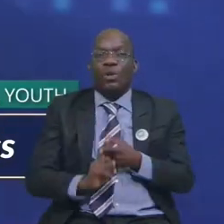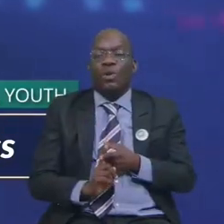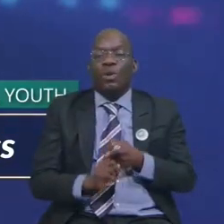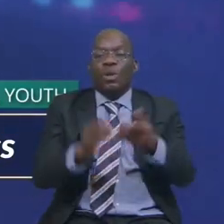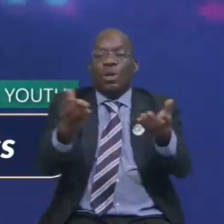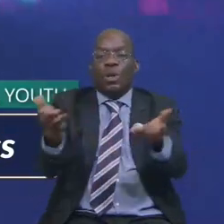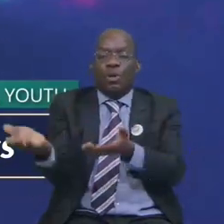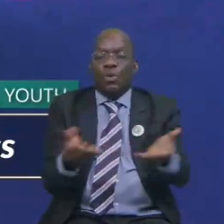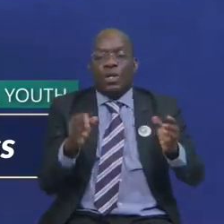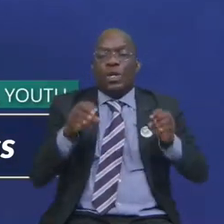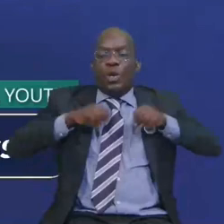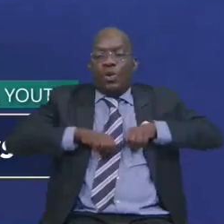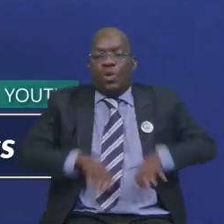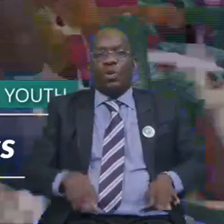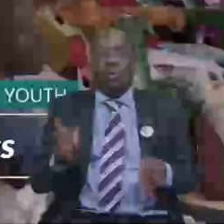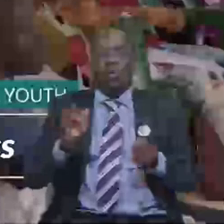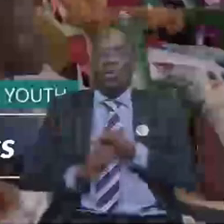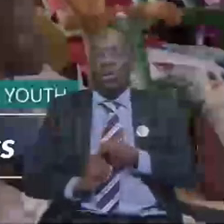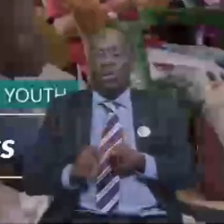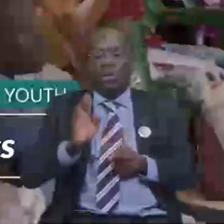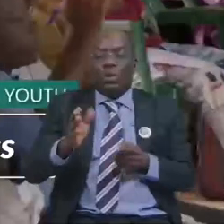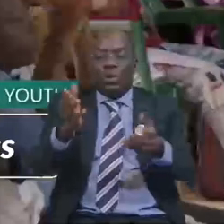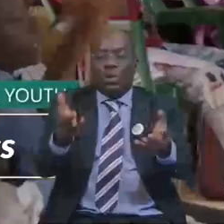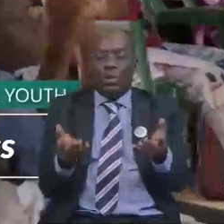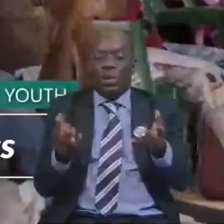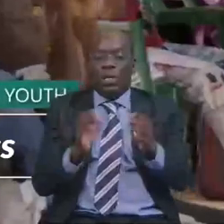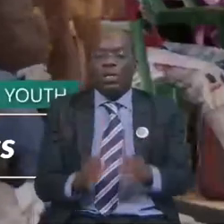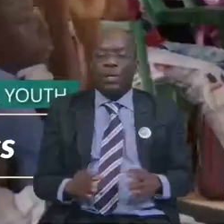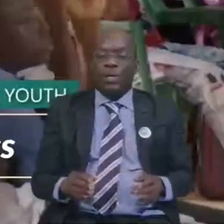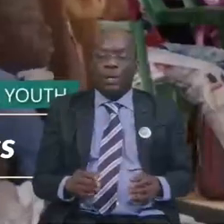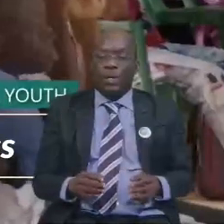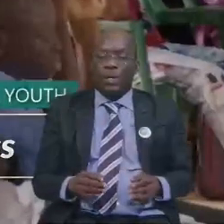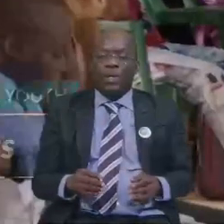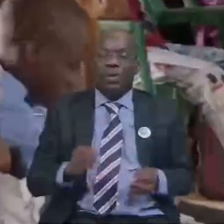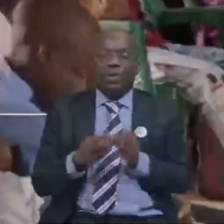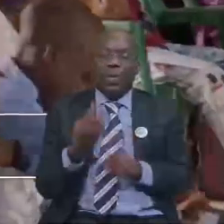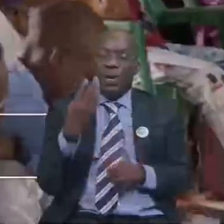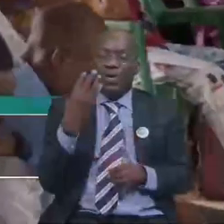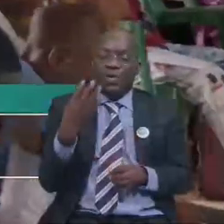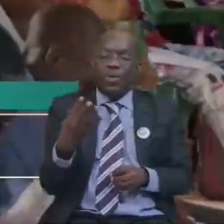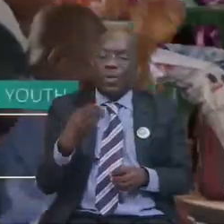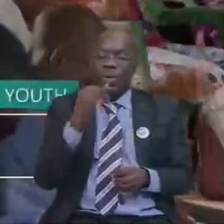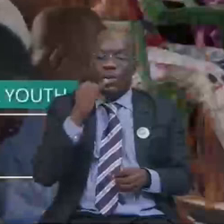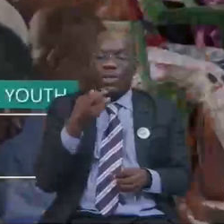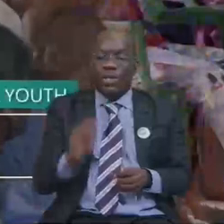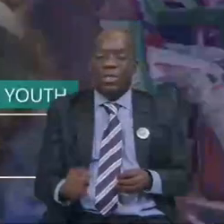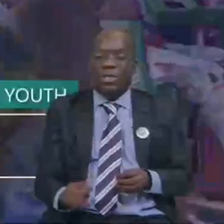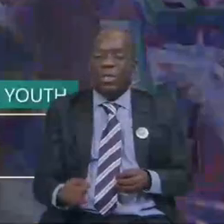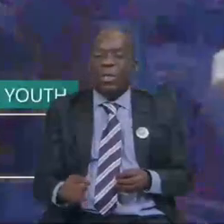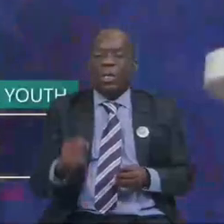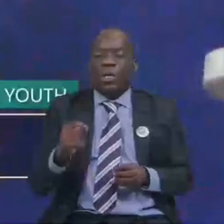enthousiasme ils vont pas réussir quatrièmement c'est la constitution de la